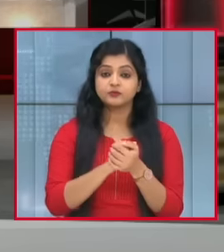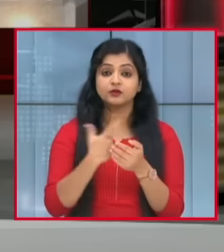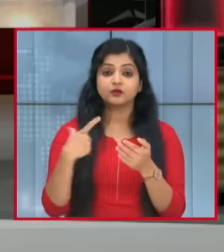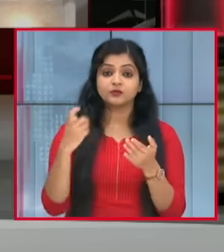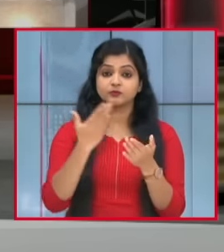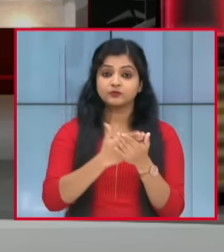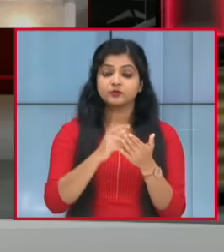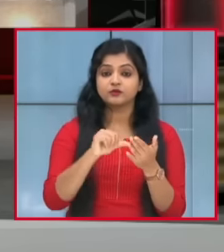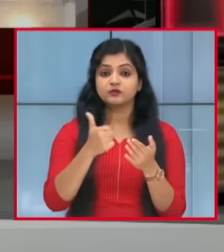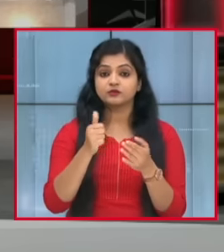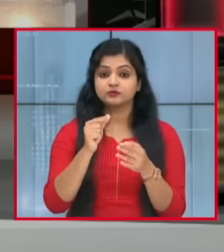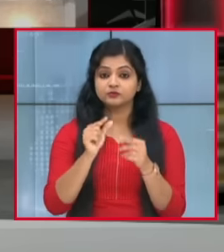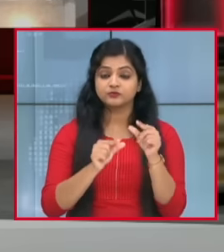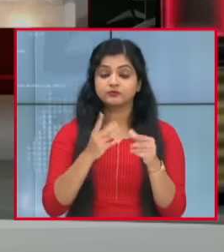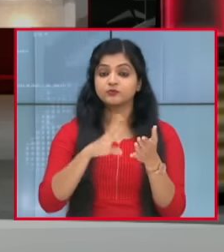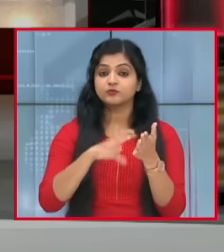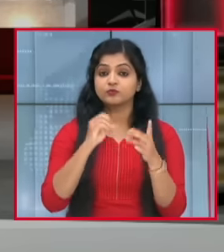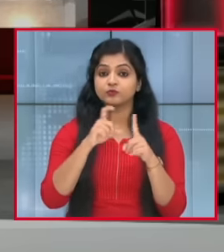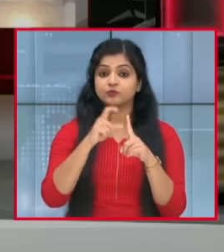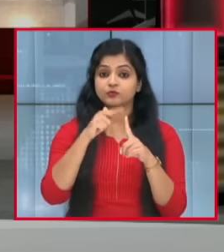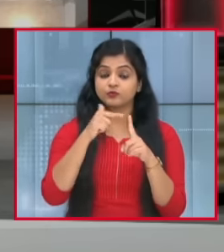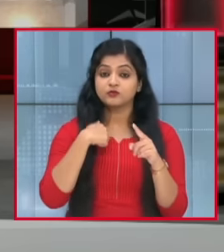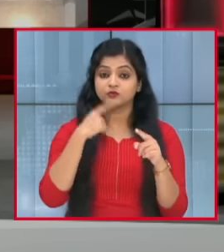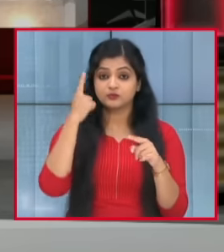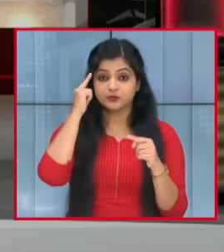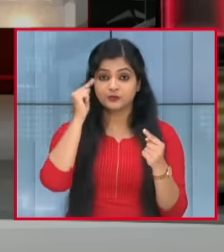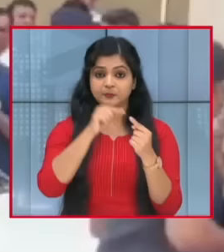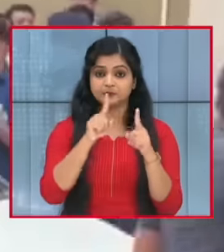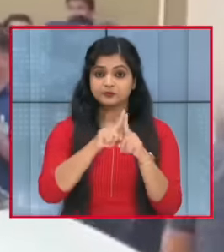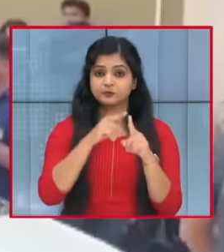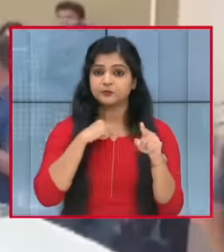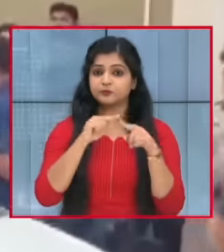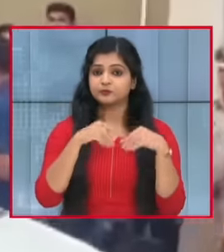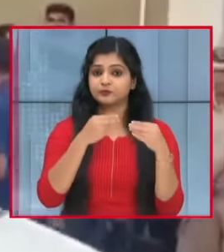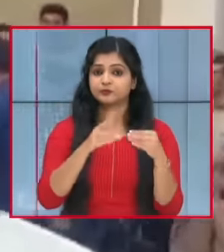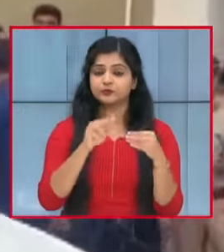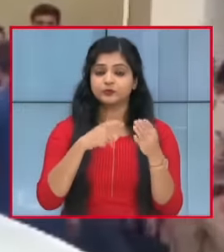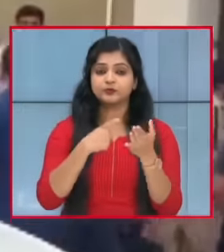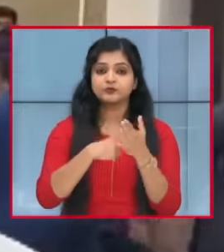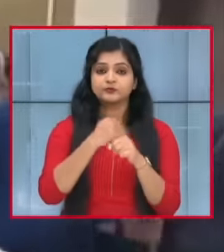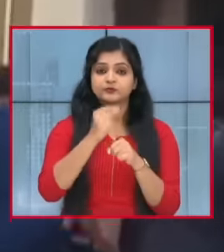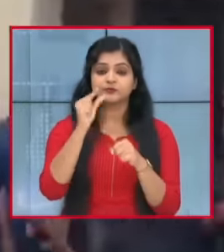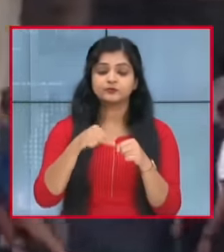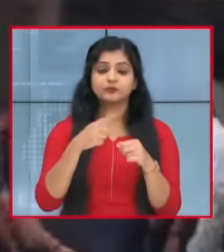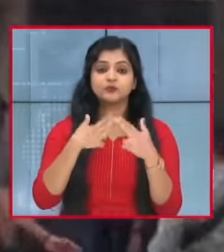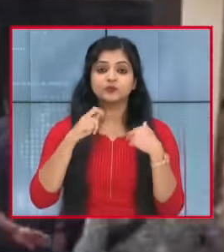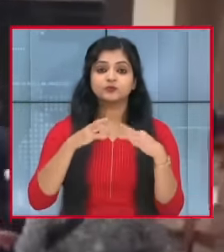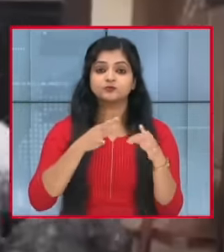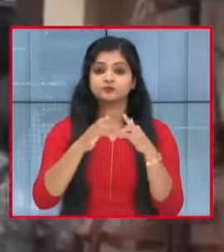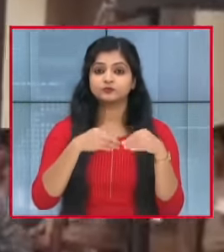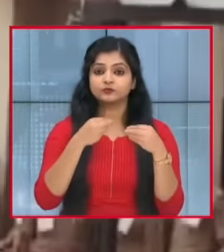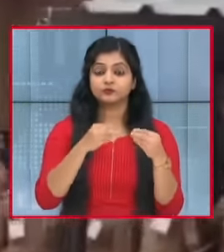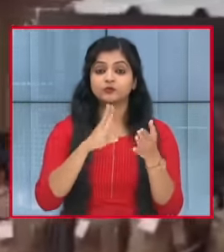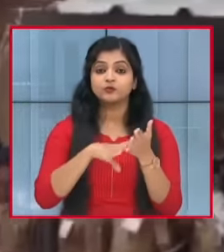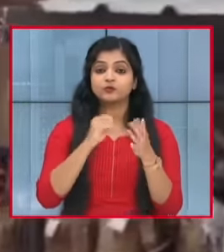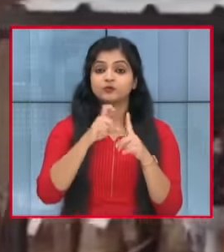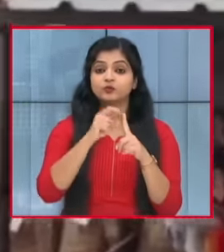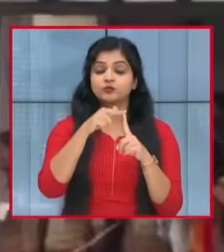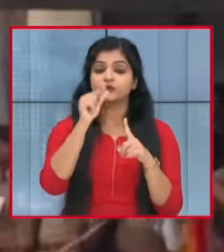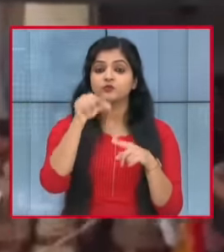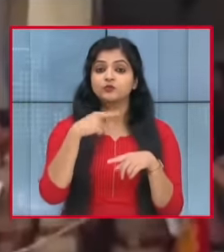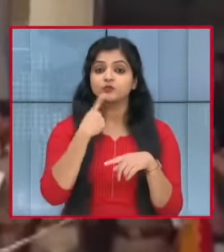പരാതിക്കാരനെയോ മറ്റേതെങ്കിലും മോദിമാരെയോ ഉദ്ദേശിച്ചല്ല തന്റെ പരാമർശമെന്ന് രാഹുൽ ഗാന്ധി കോടതിയിൽ വ്യക്തമാക്കി. ഏത് മോദിയെയാണ്